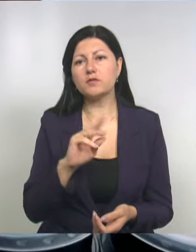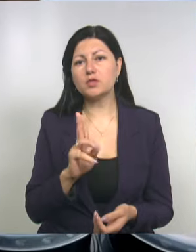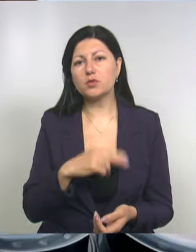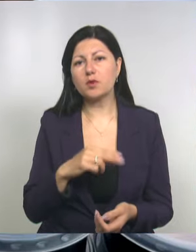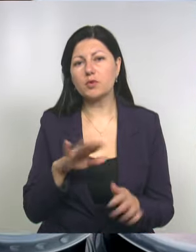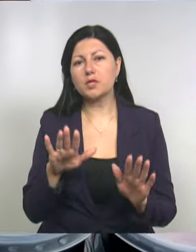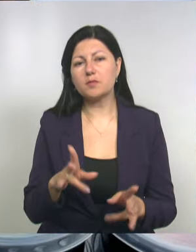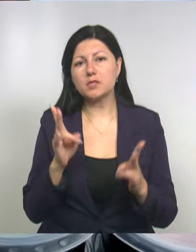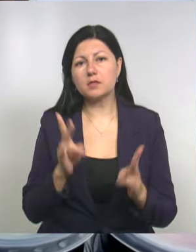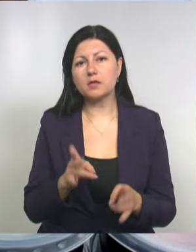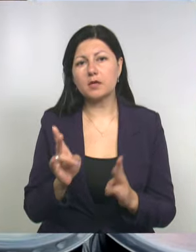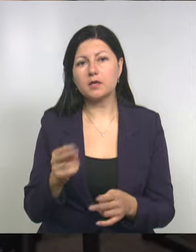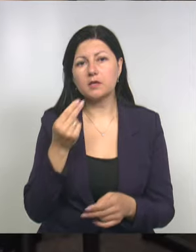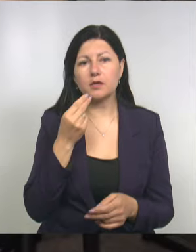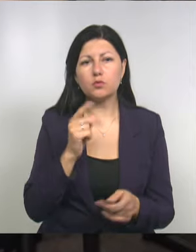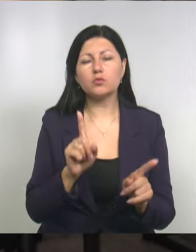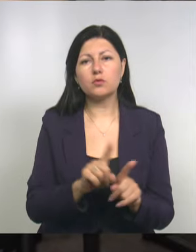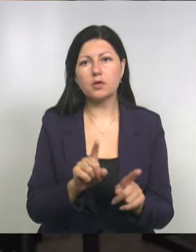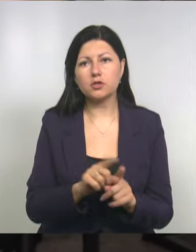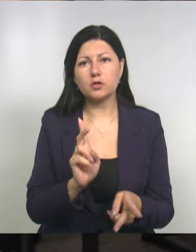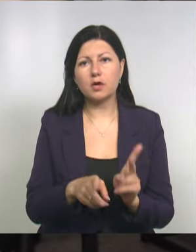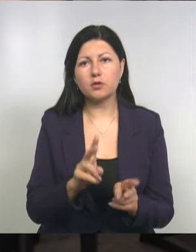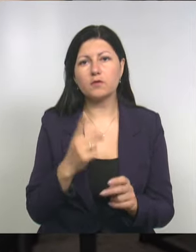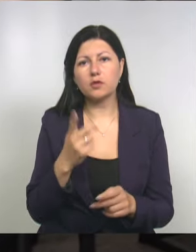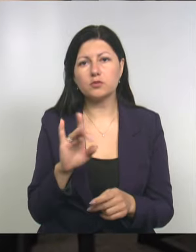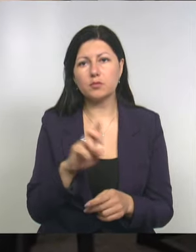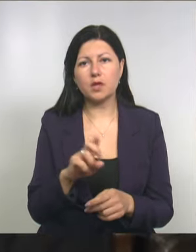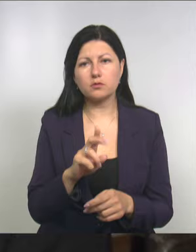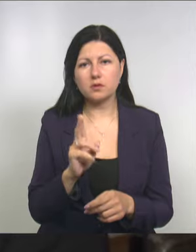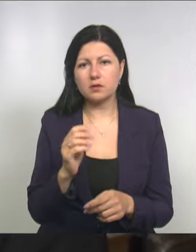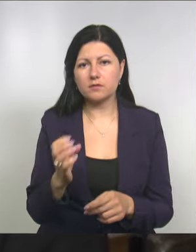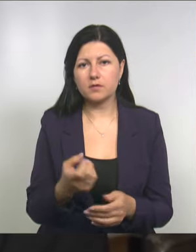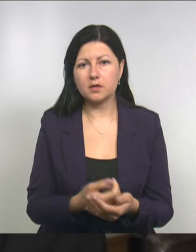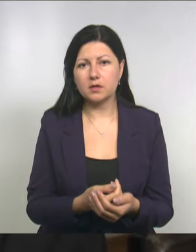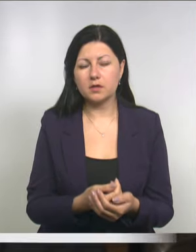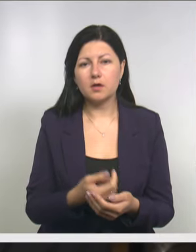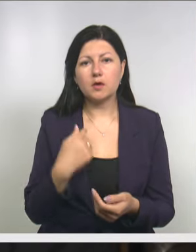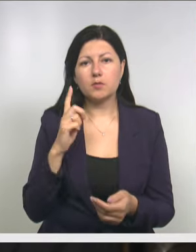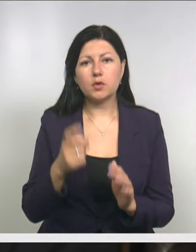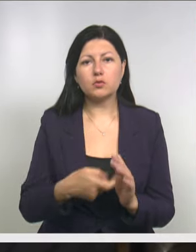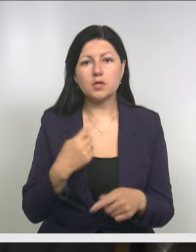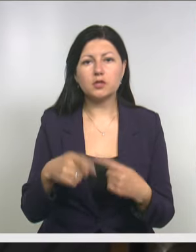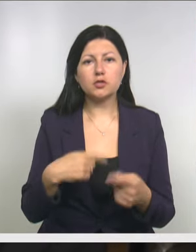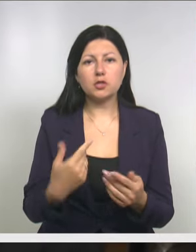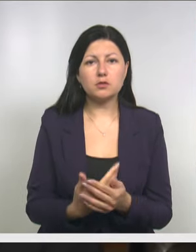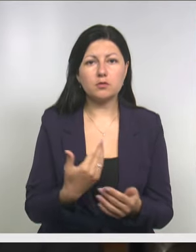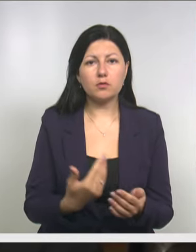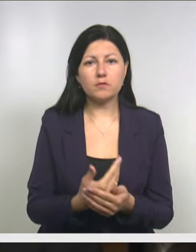работал на месте трагедии, еду также готовило одно из белгородских кафе. Об этом узнали через